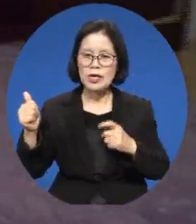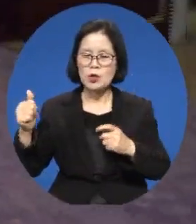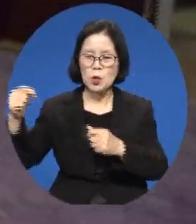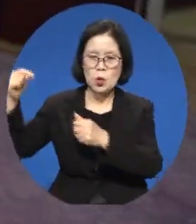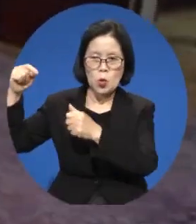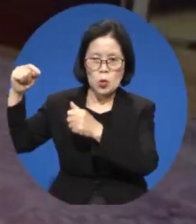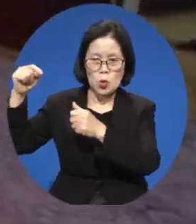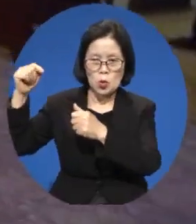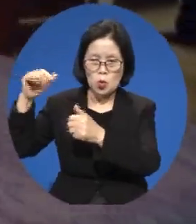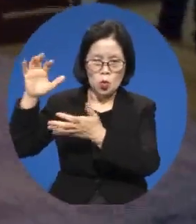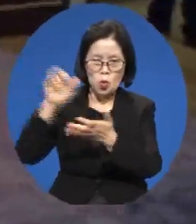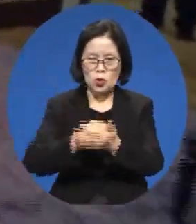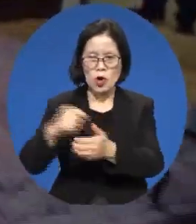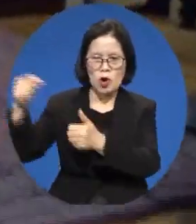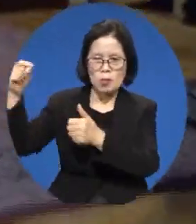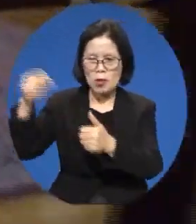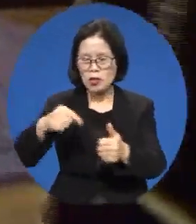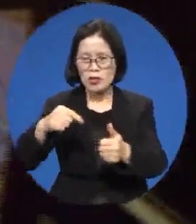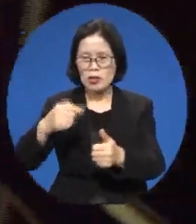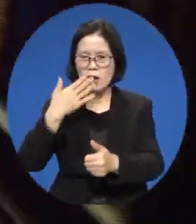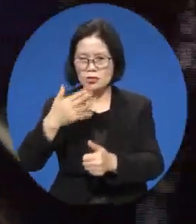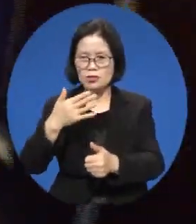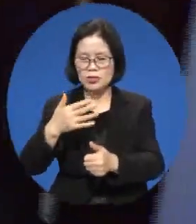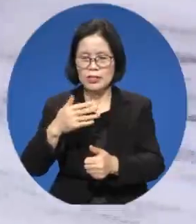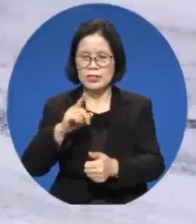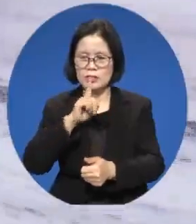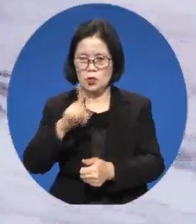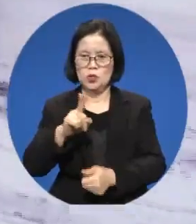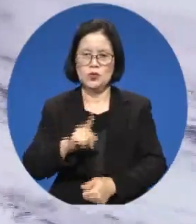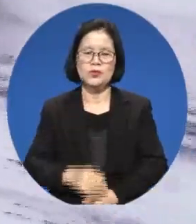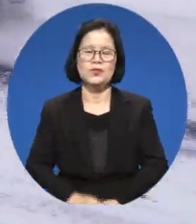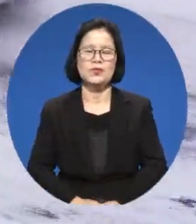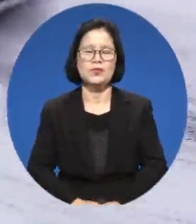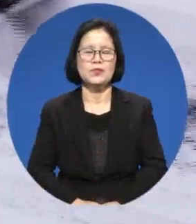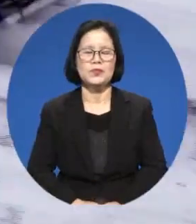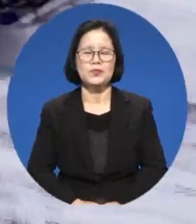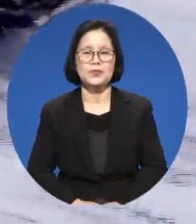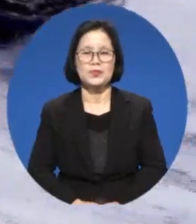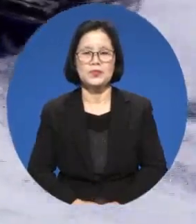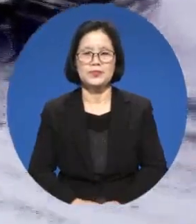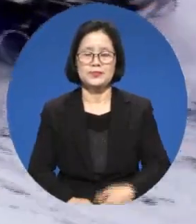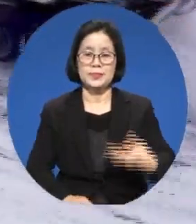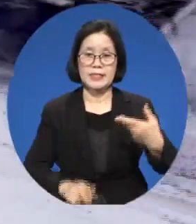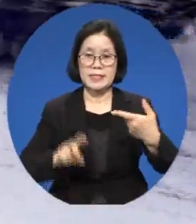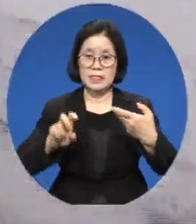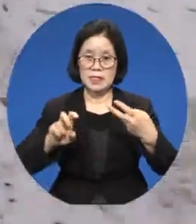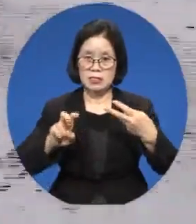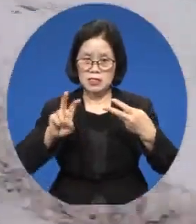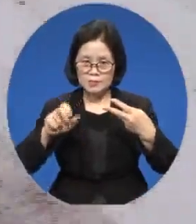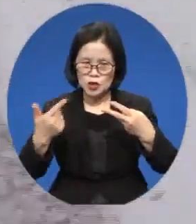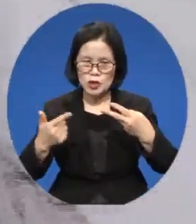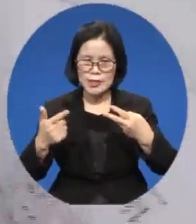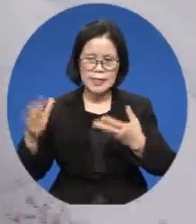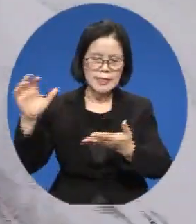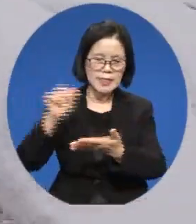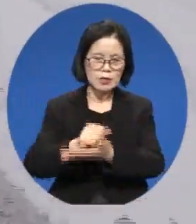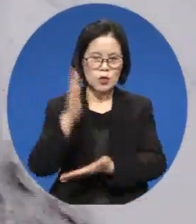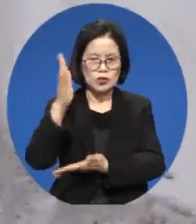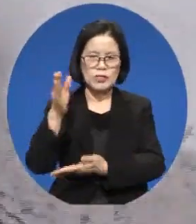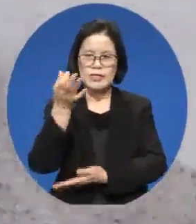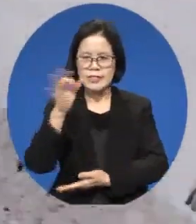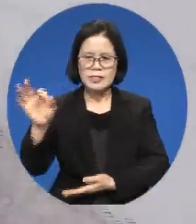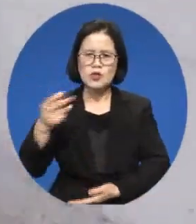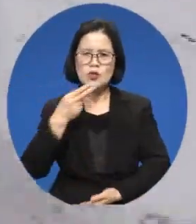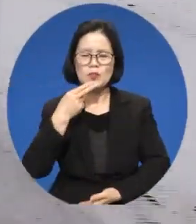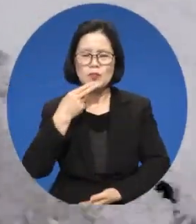언제든 내릴 수 있다는 경고를 거듭 내놓고 있습니다 16일 침공 설을 공식적으로 일단 인정하지